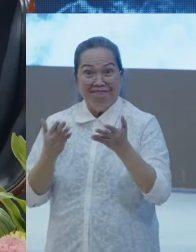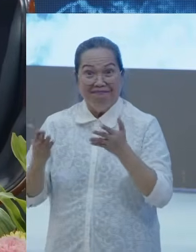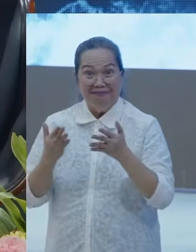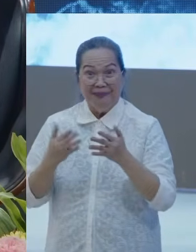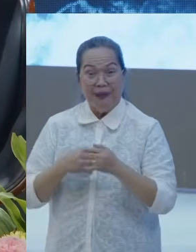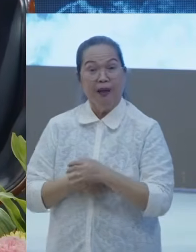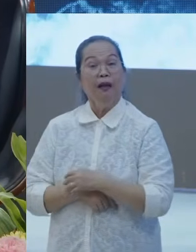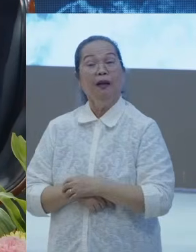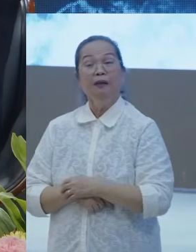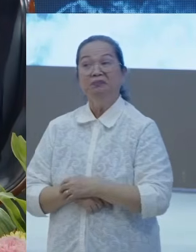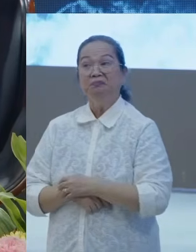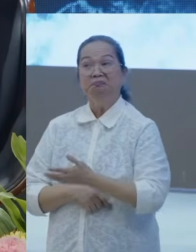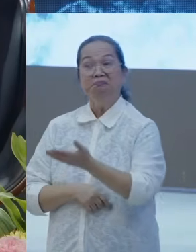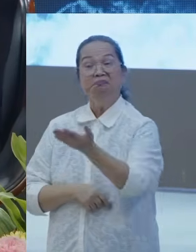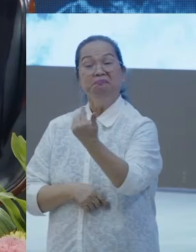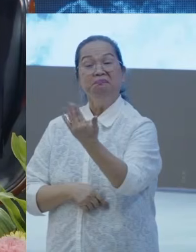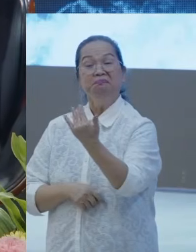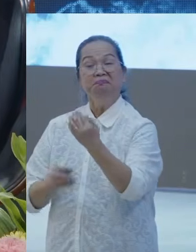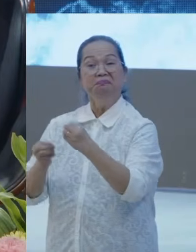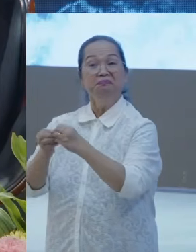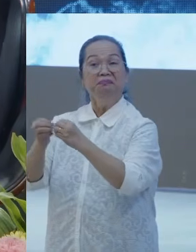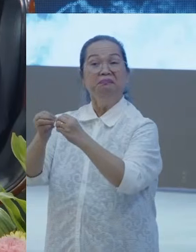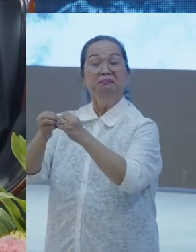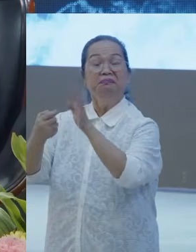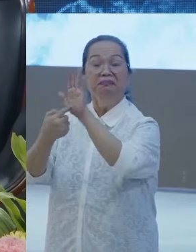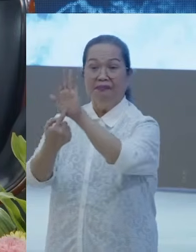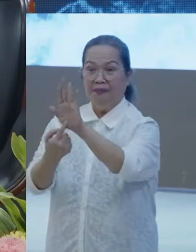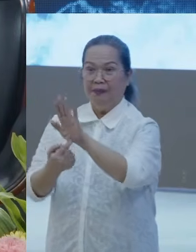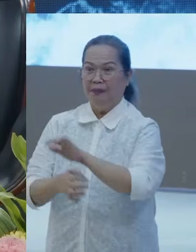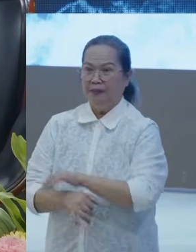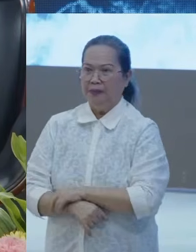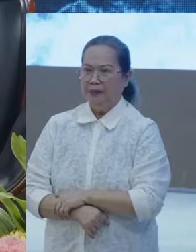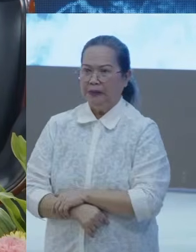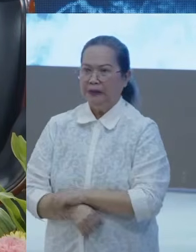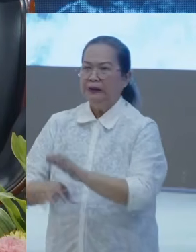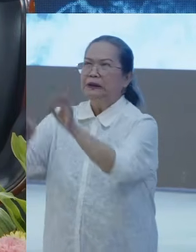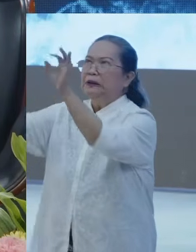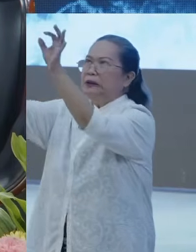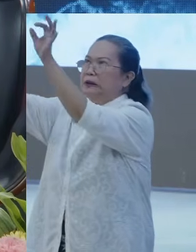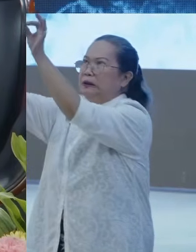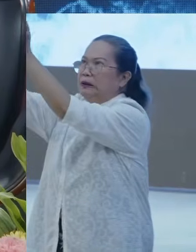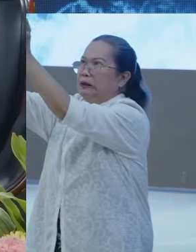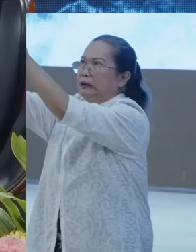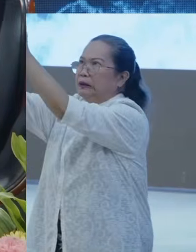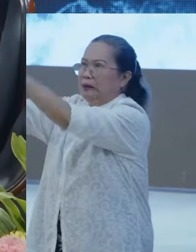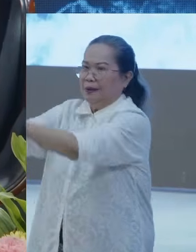ilong nung sinabi kay Jesus. Very disrespectful.